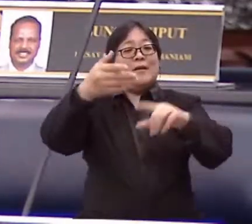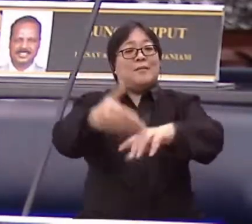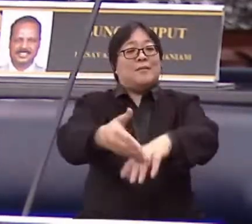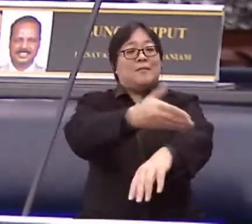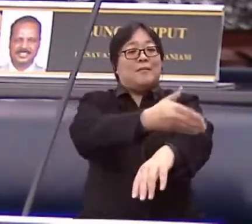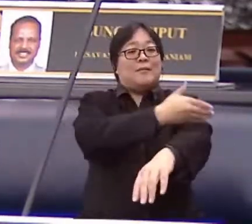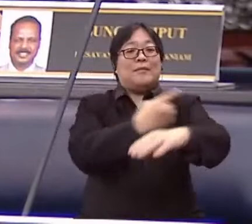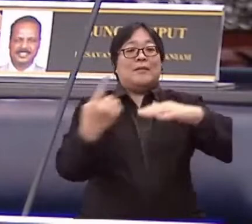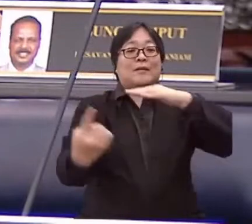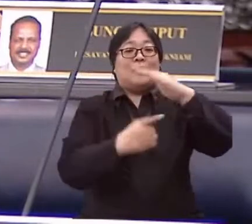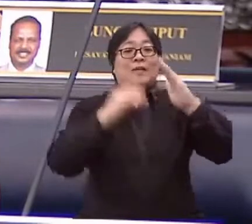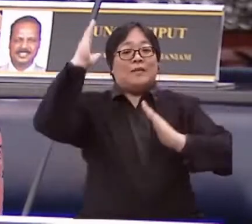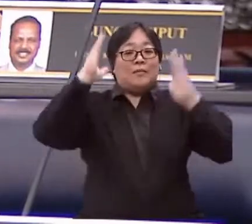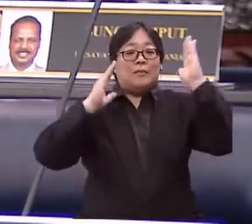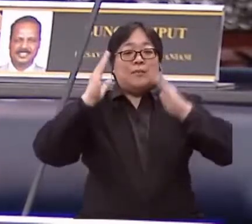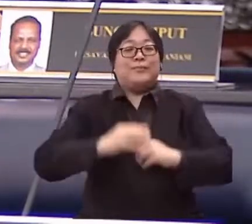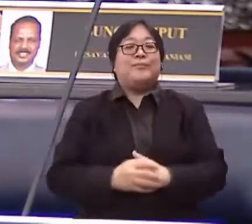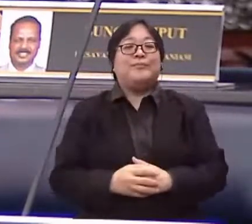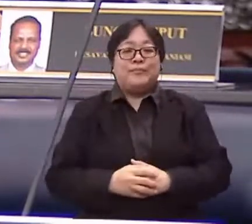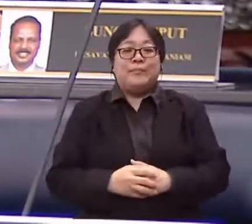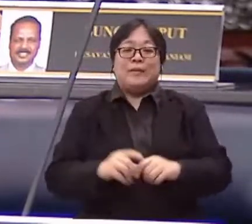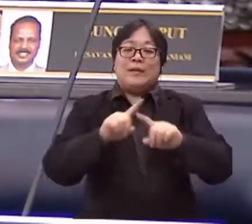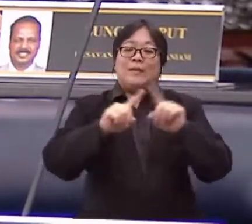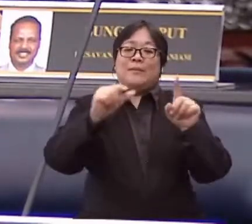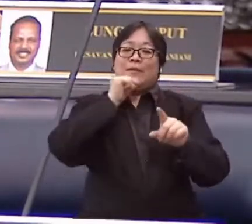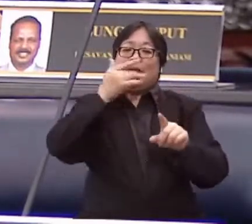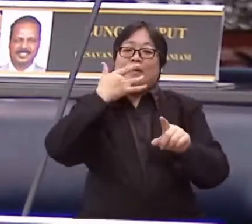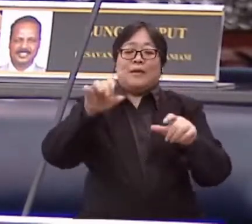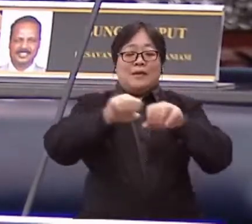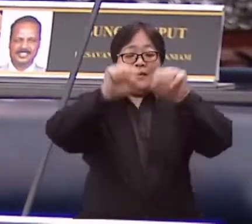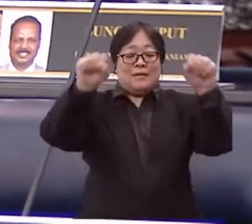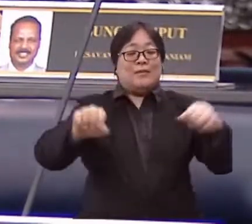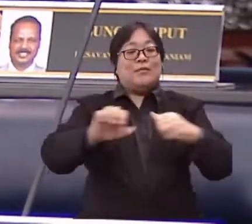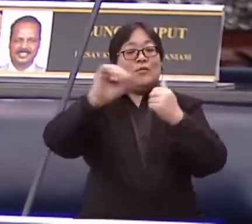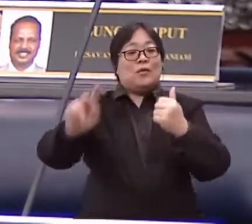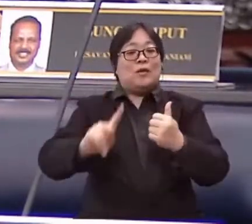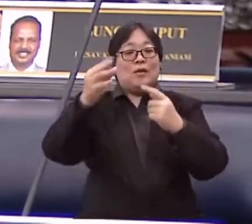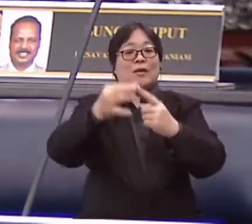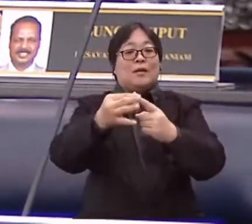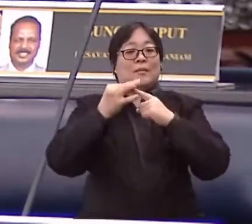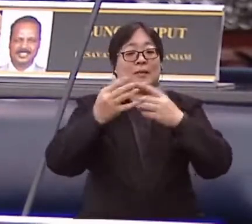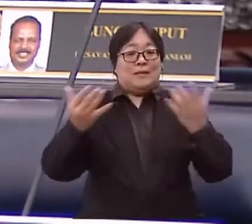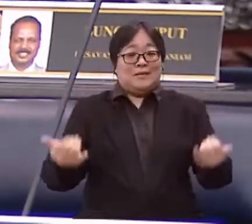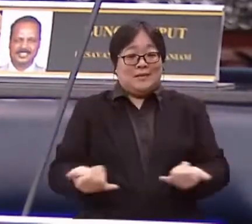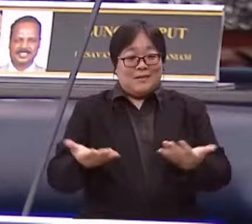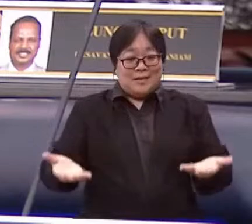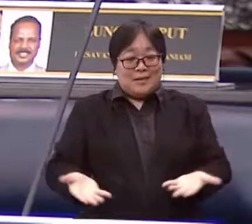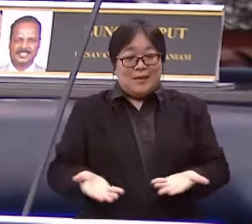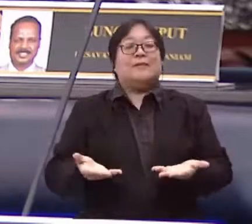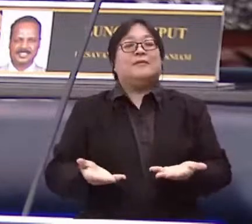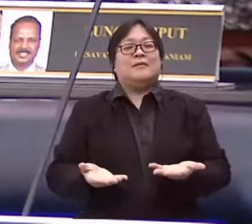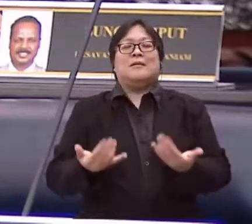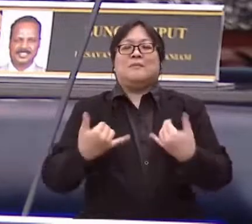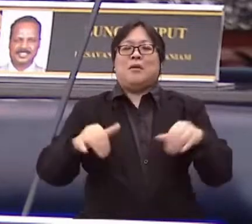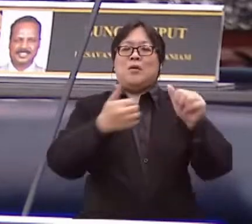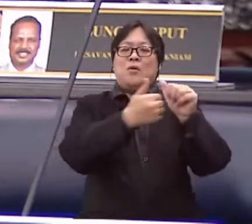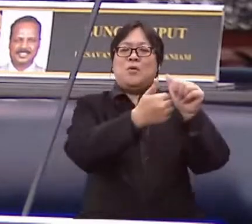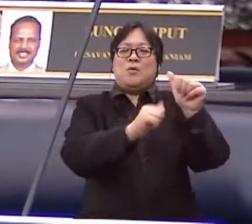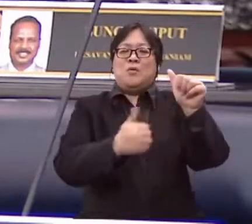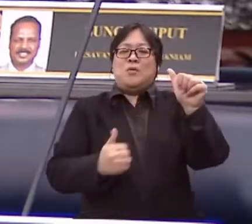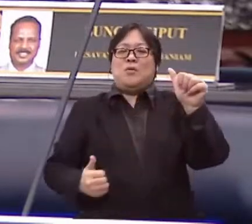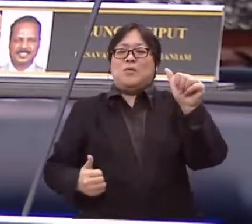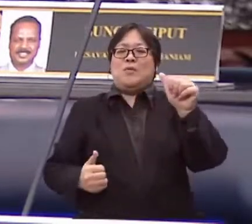dasar negara kita Malangnya sistem jawatan kuas sekarang masih jauh daripada